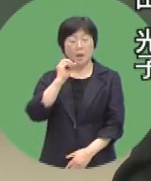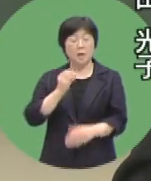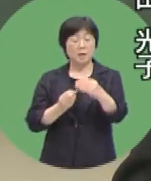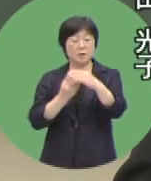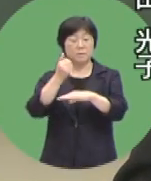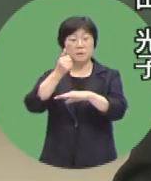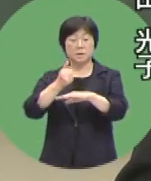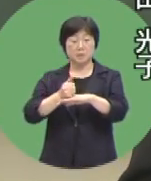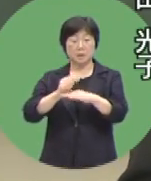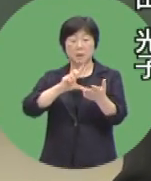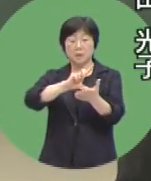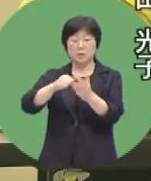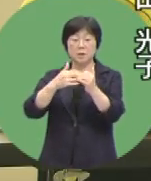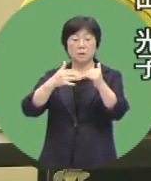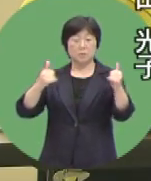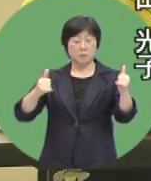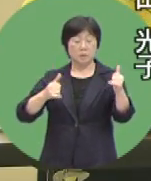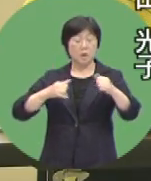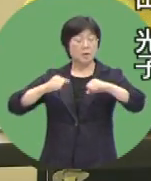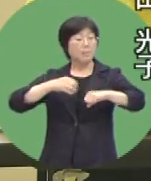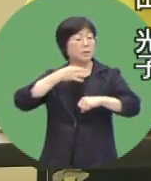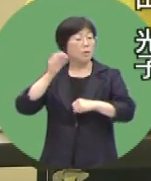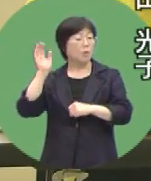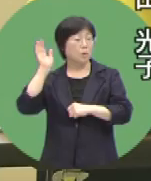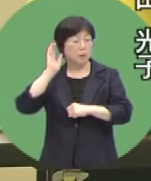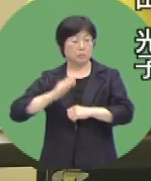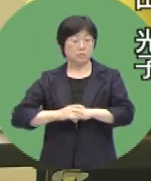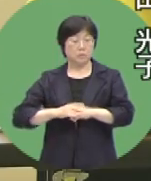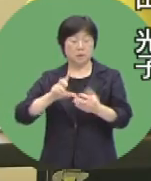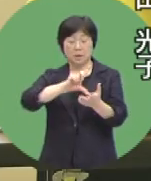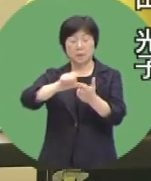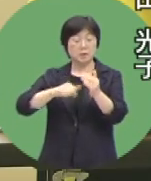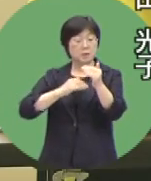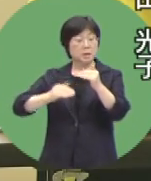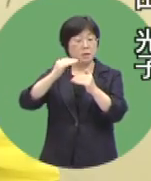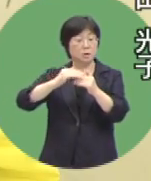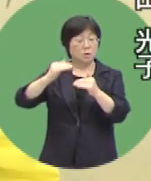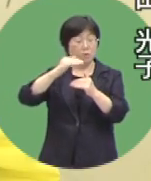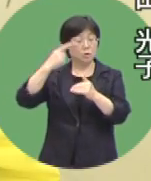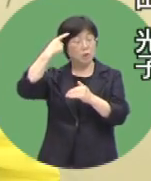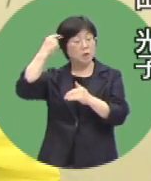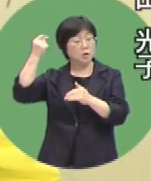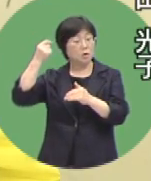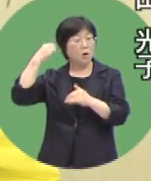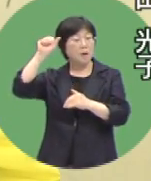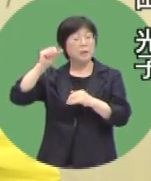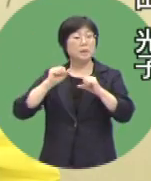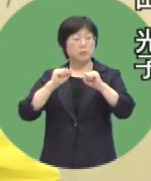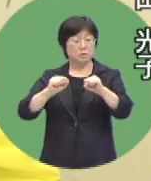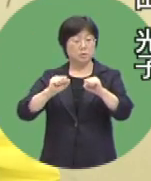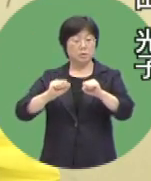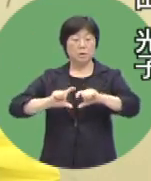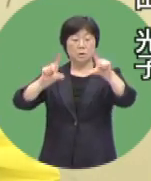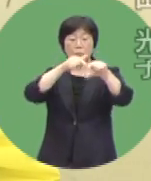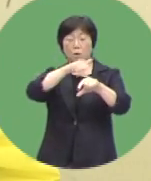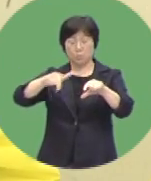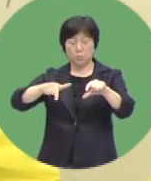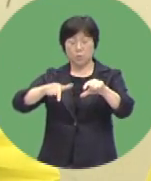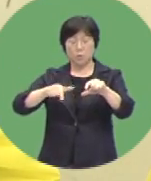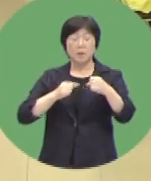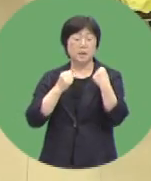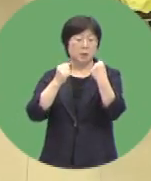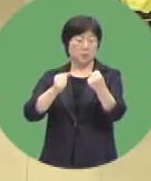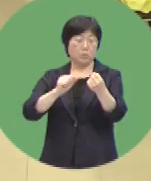飯泉知事が地域の人たちの生の声を聞き、地域振興のヒントやアイデアにする東部移動知事室